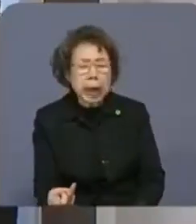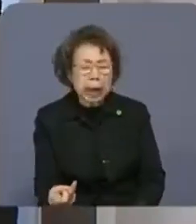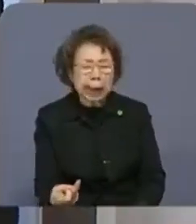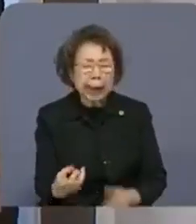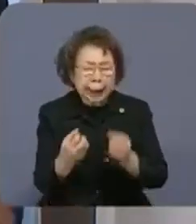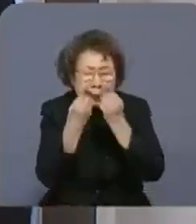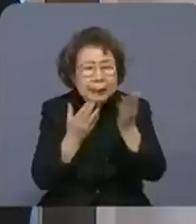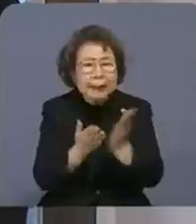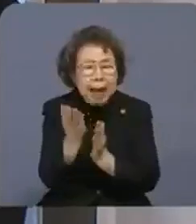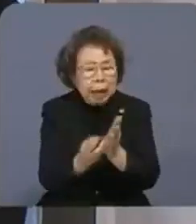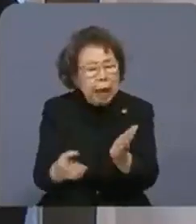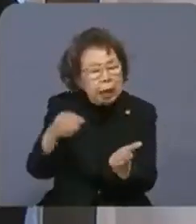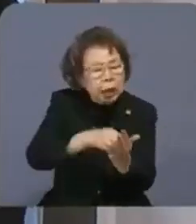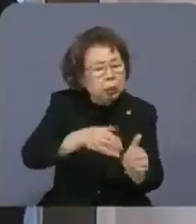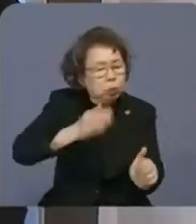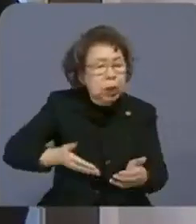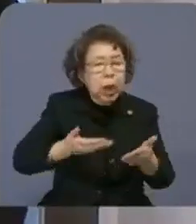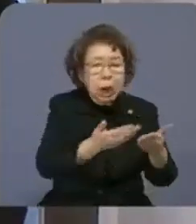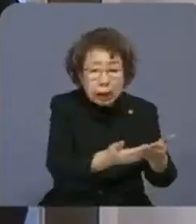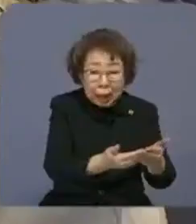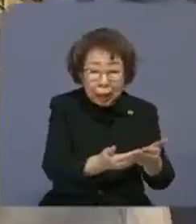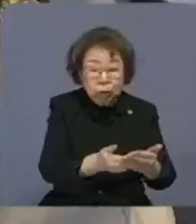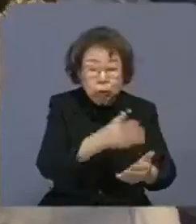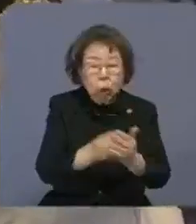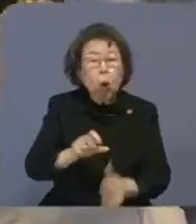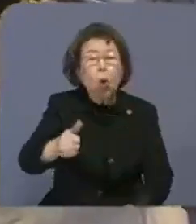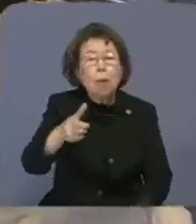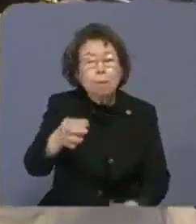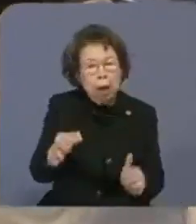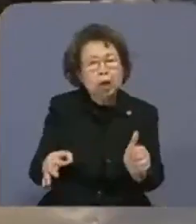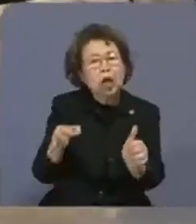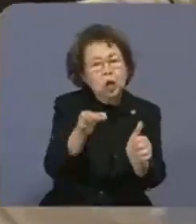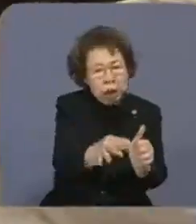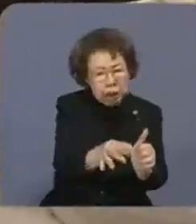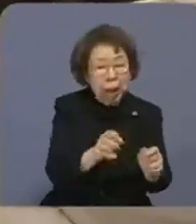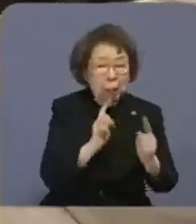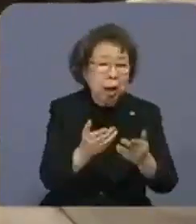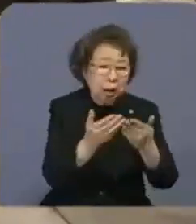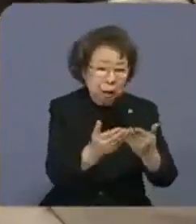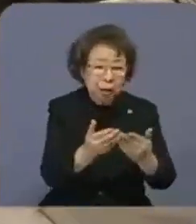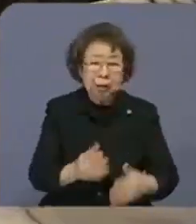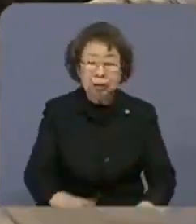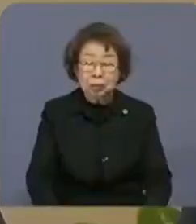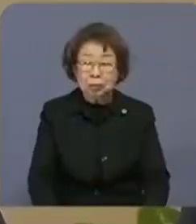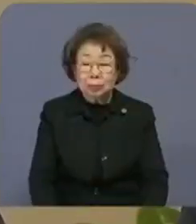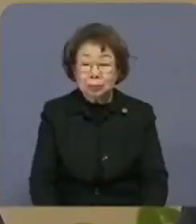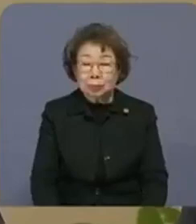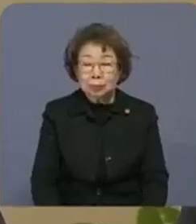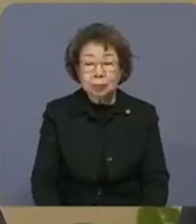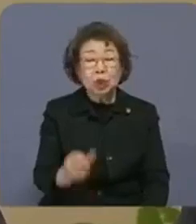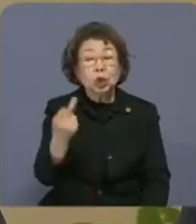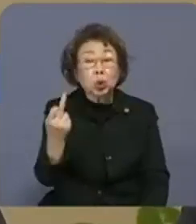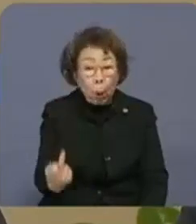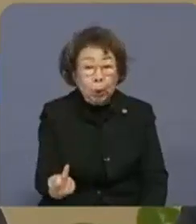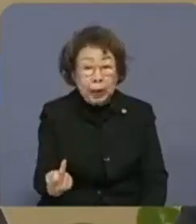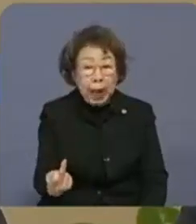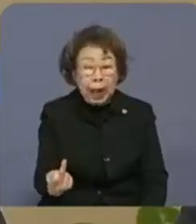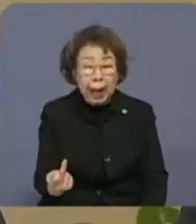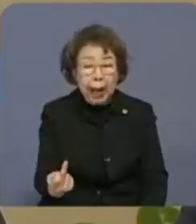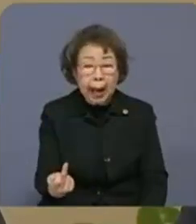신앙 터미널에 취업 시켜 달라고 청탁한 며 500만 원을 건넸다 고 주장했습니다 동생이